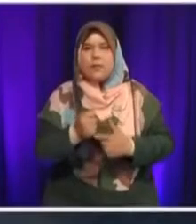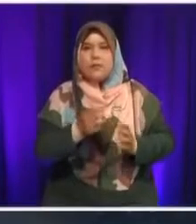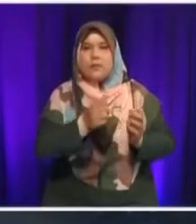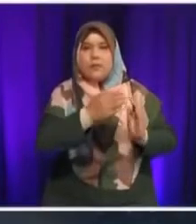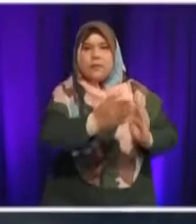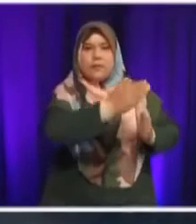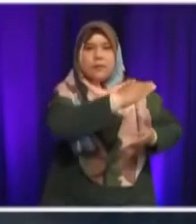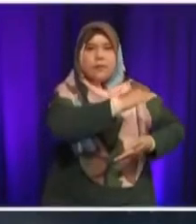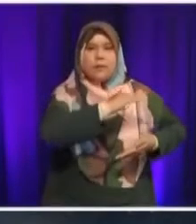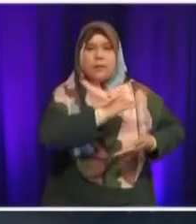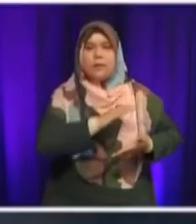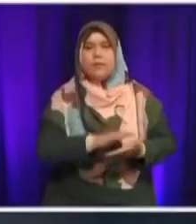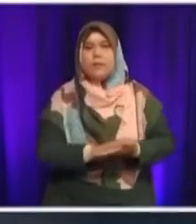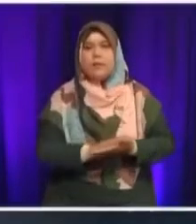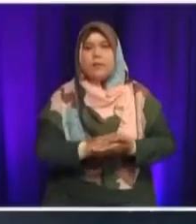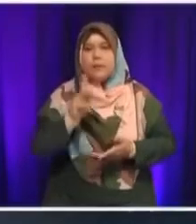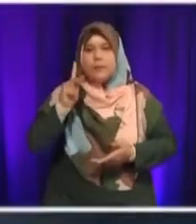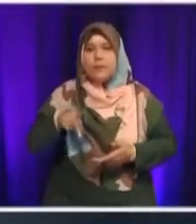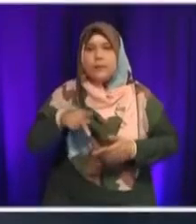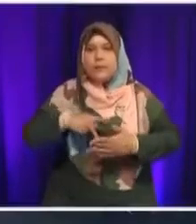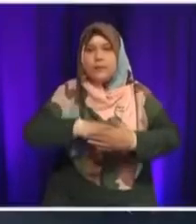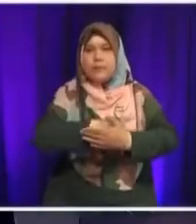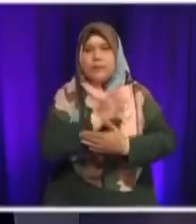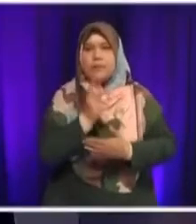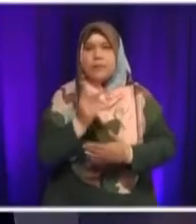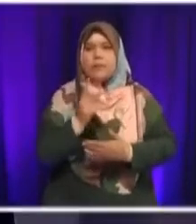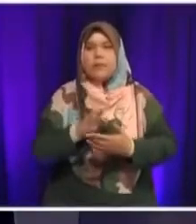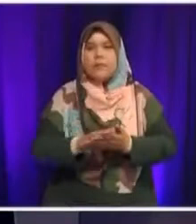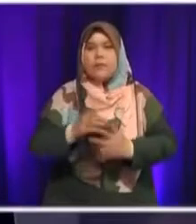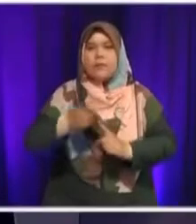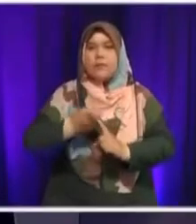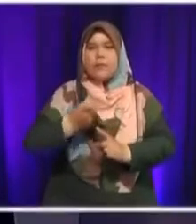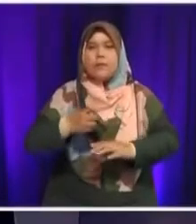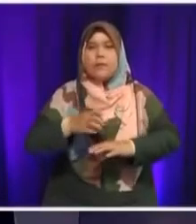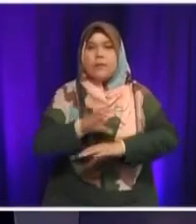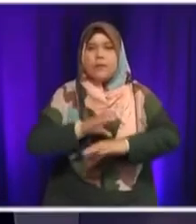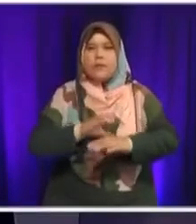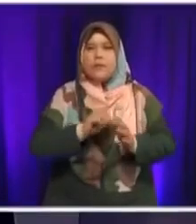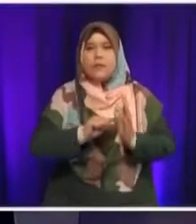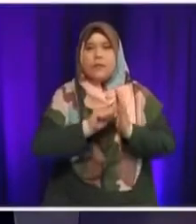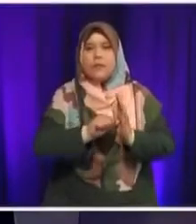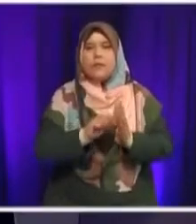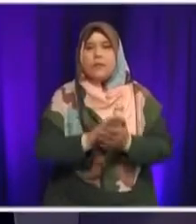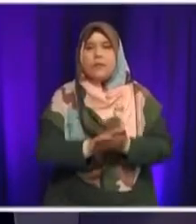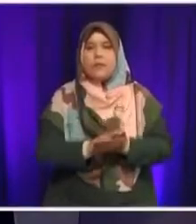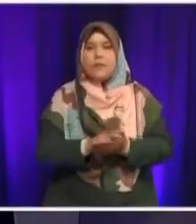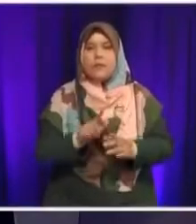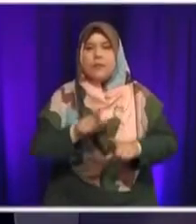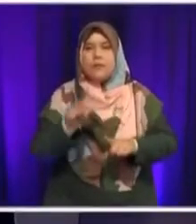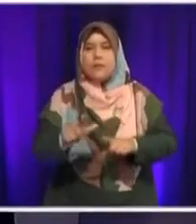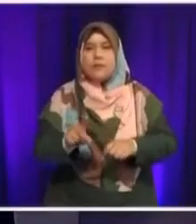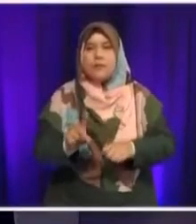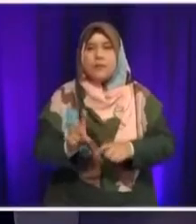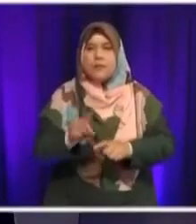lah mengeluarkan coklat dari acuan langkahnya sedemikian yaitu